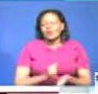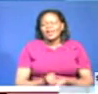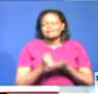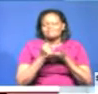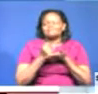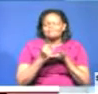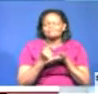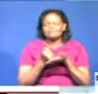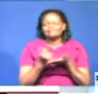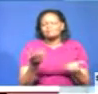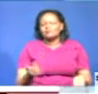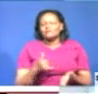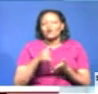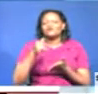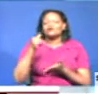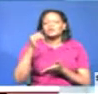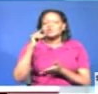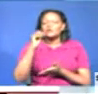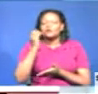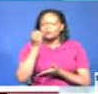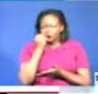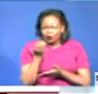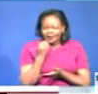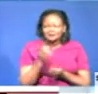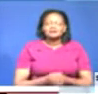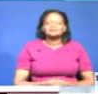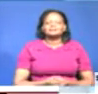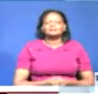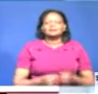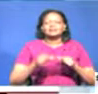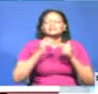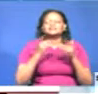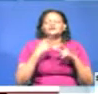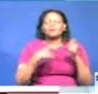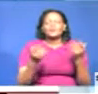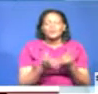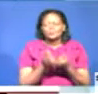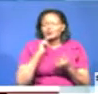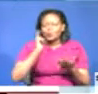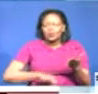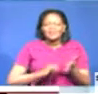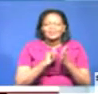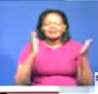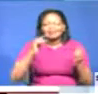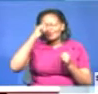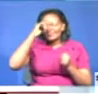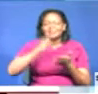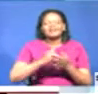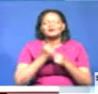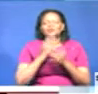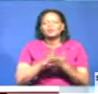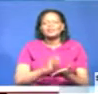vyakula vya aina hiyo katika mfumo wa chakula nchini. Wanasayansi katika taasisi ya Tegemeo wanaihimiza serikali kuhakikisha kwamba